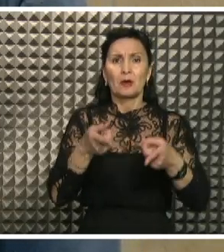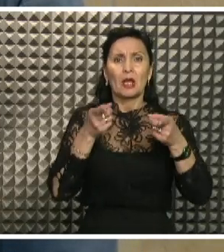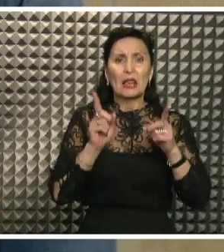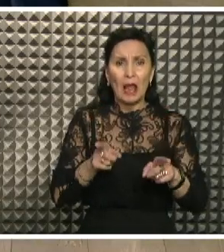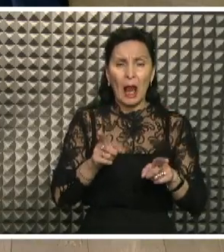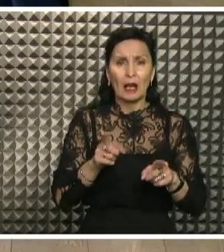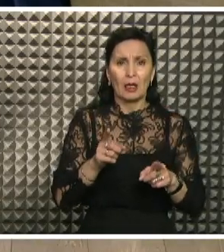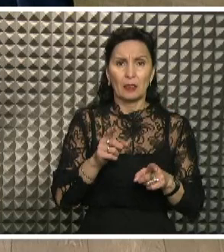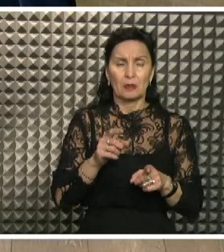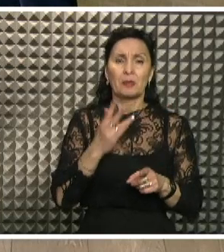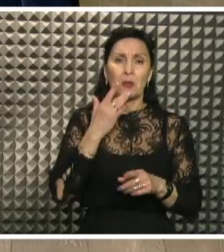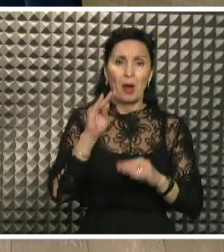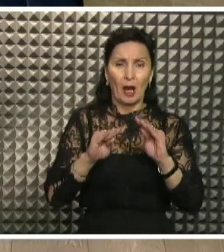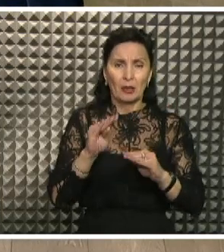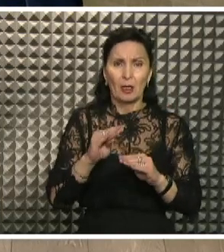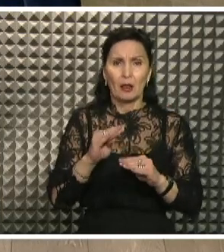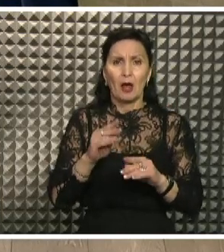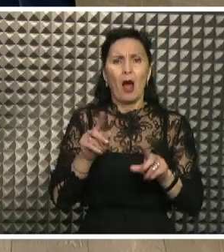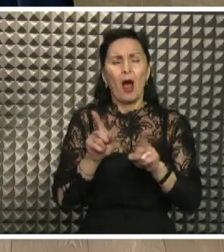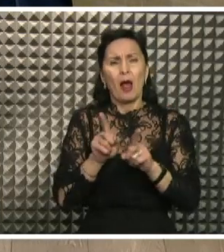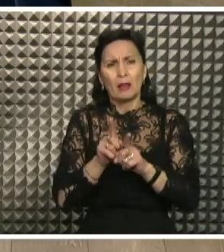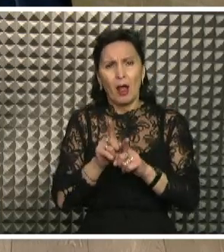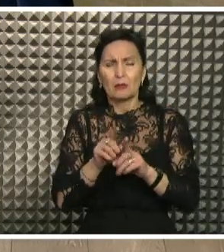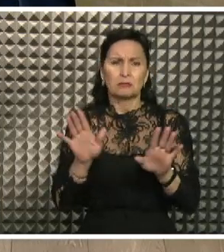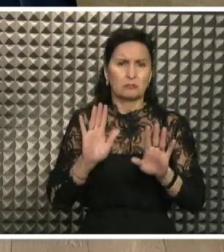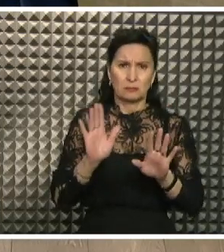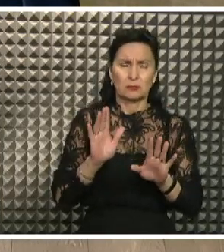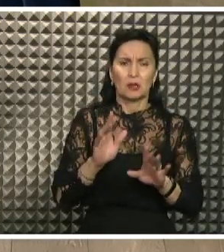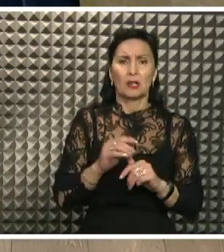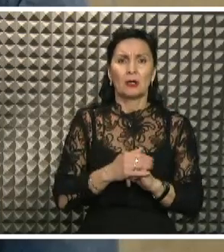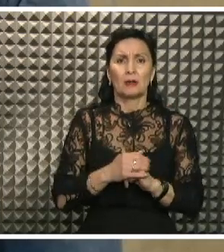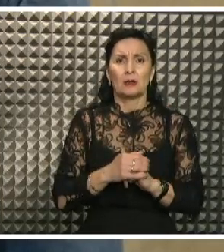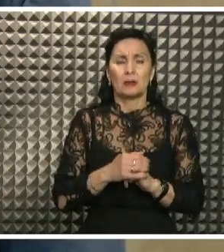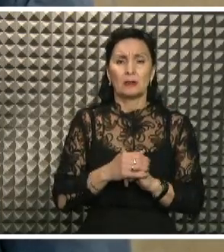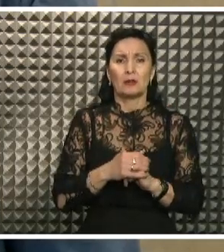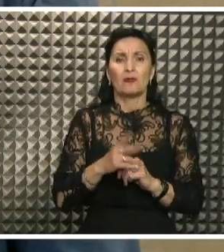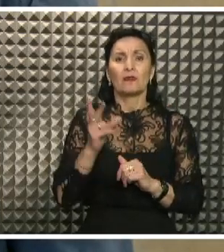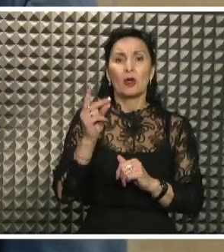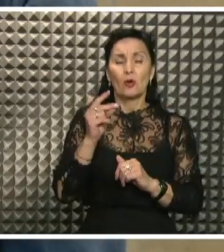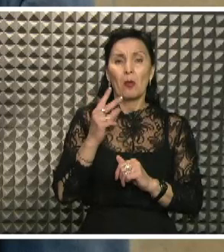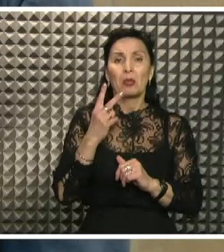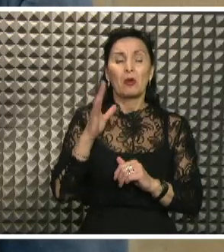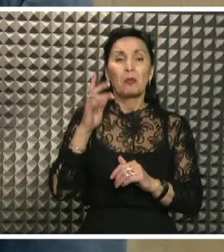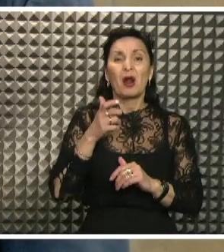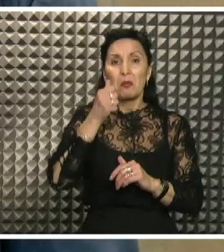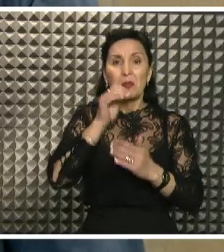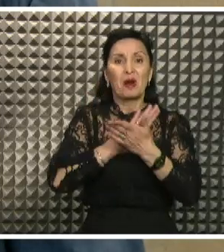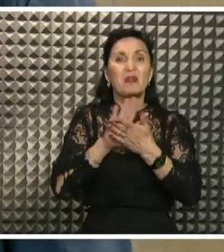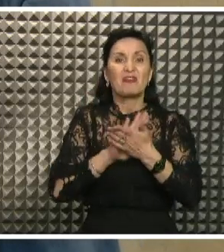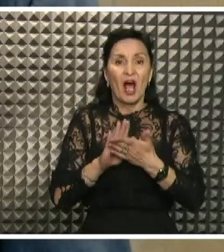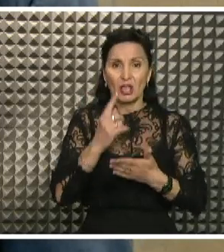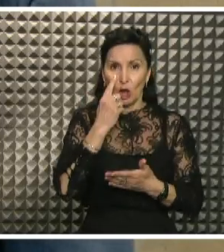препаратами начинать. Тот же Назанекс, например. Да? То есть мы рекомендуем Назанекс. Вот. Это раз. Второе – это промывание носа, опять же.